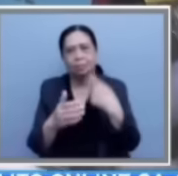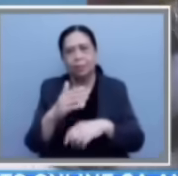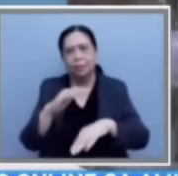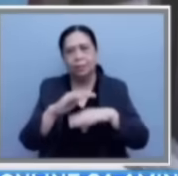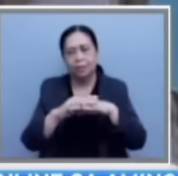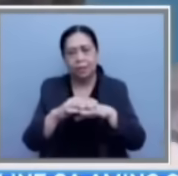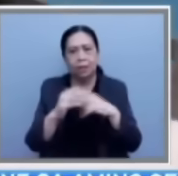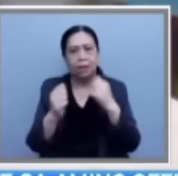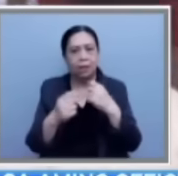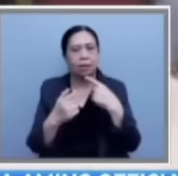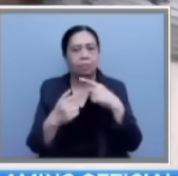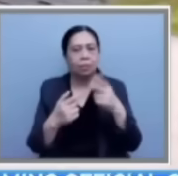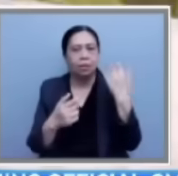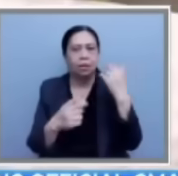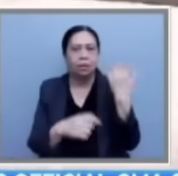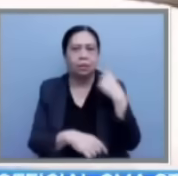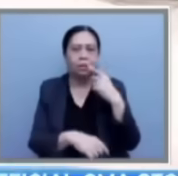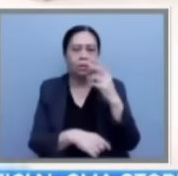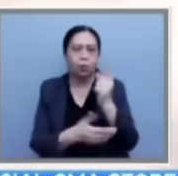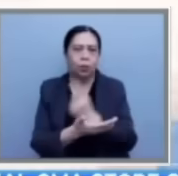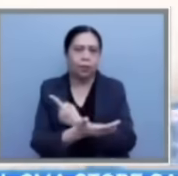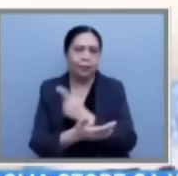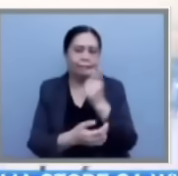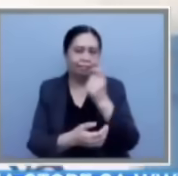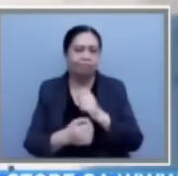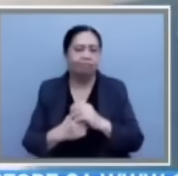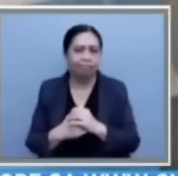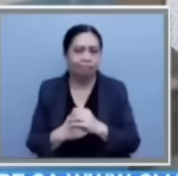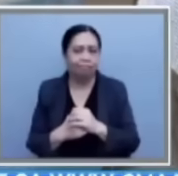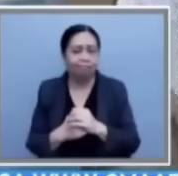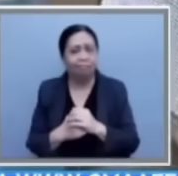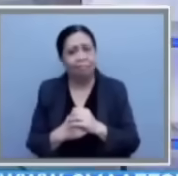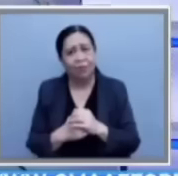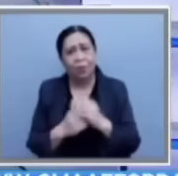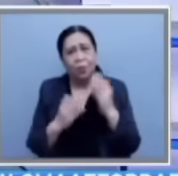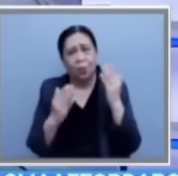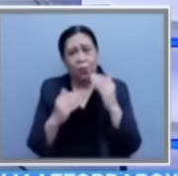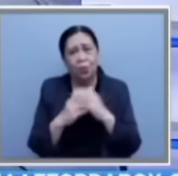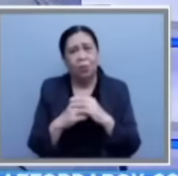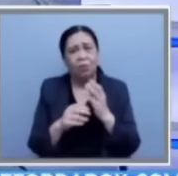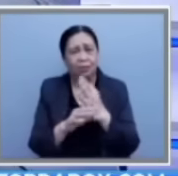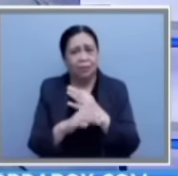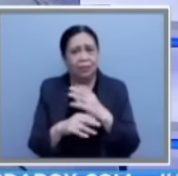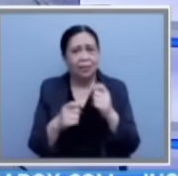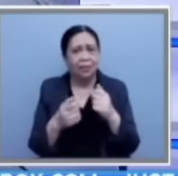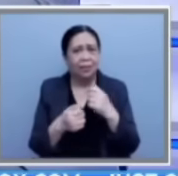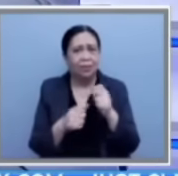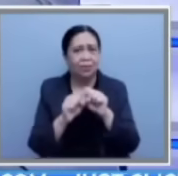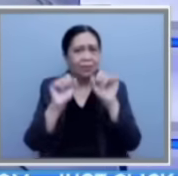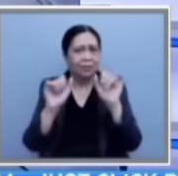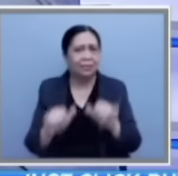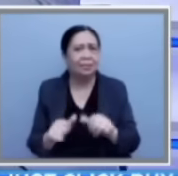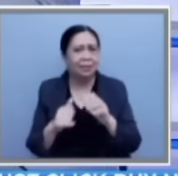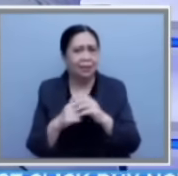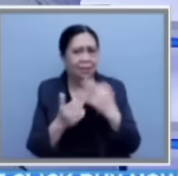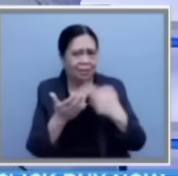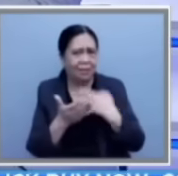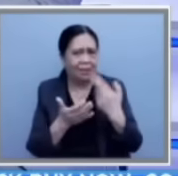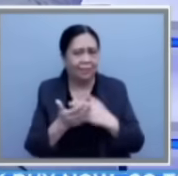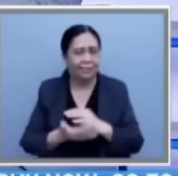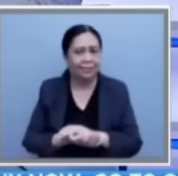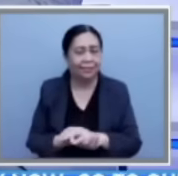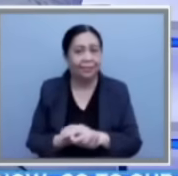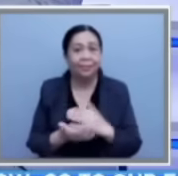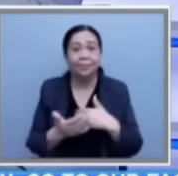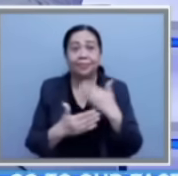ipinatupad noon pong nakaraang linggo naku naman sana talaga naman maayos natin na yung sistema ba samantala